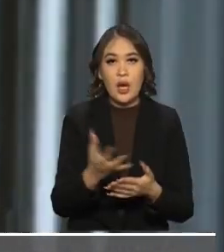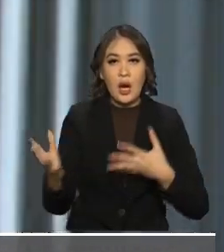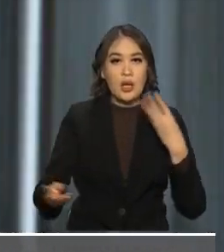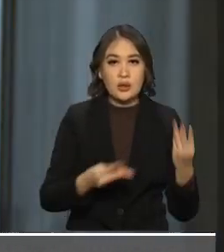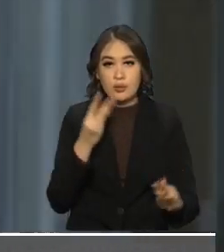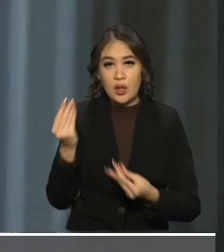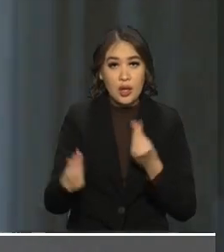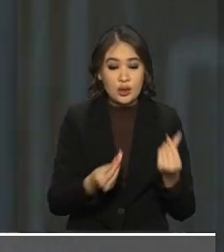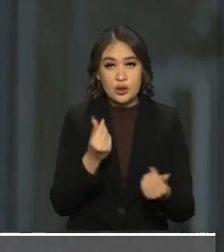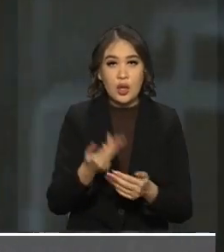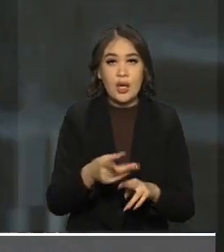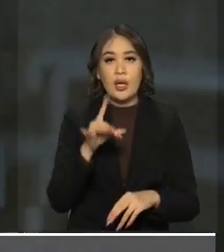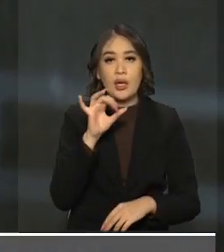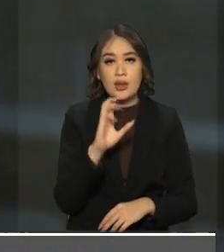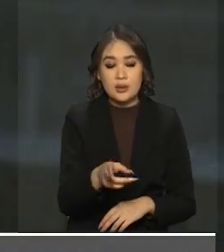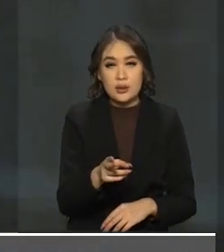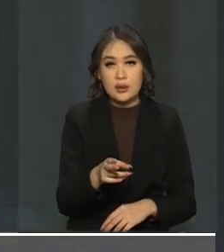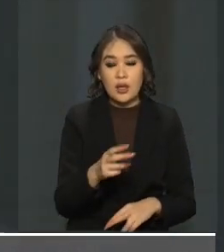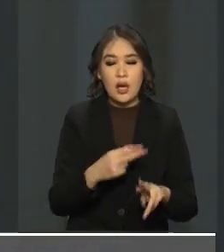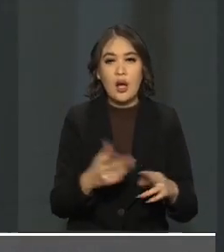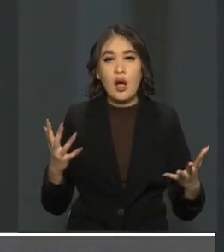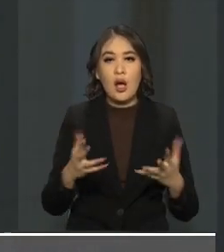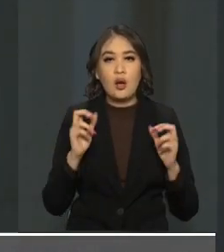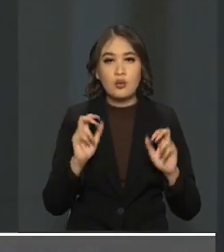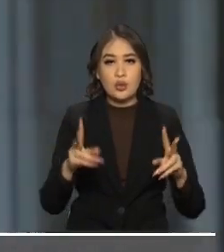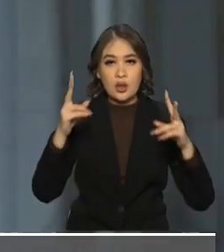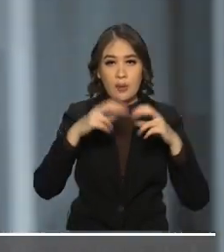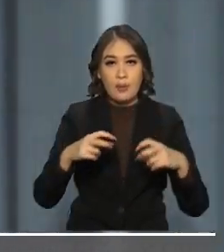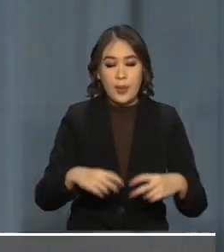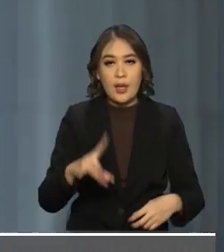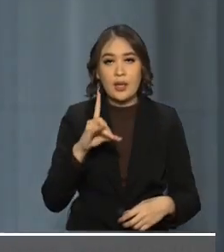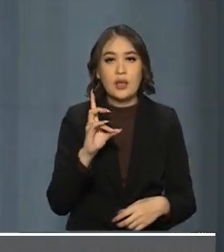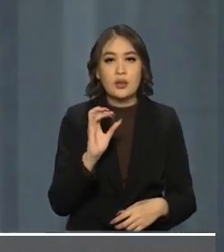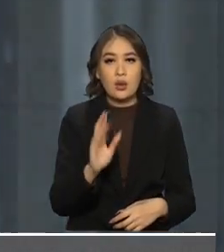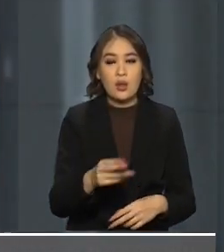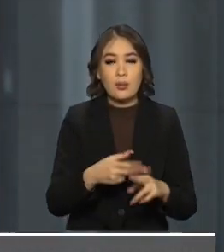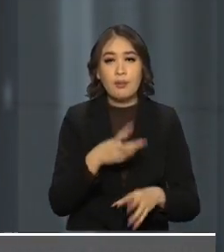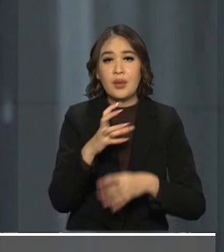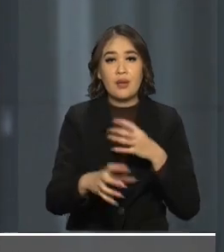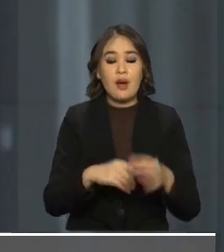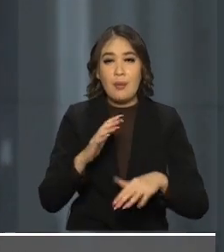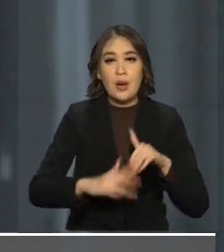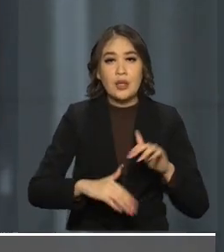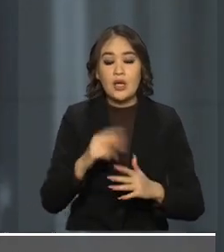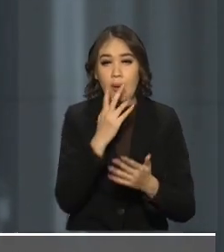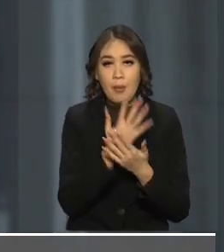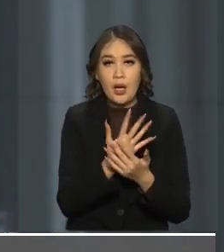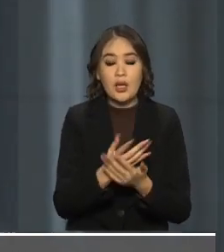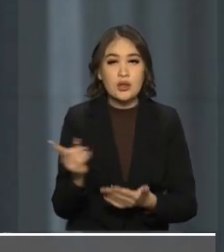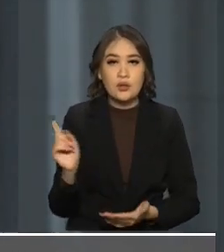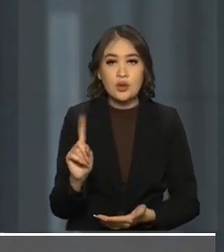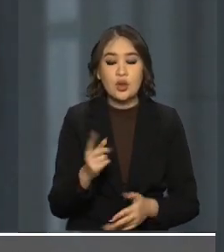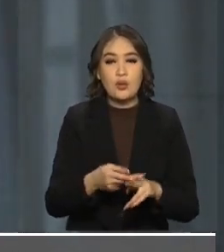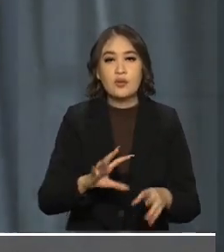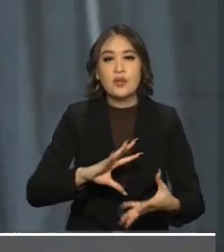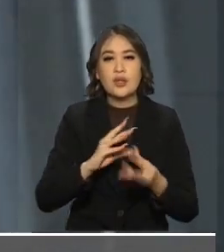расплачиваются за тот или иной риск. Как можно вообще контролировать этот рынок? Вообще, как бы, мировая практика показывает, что в